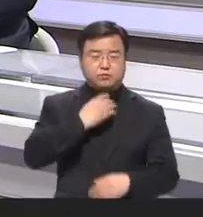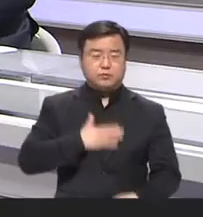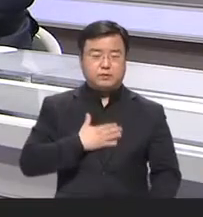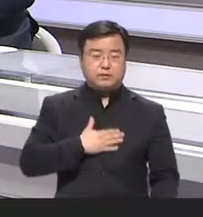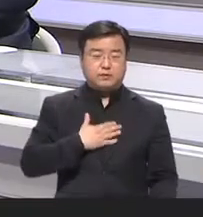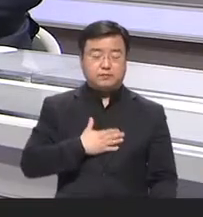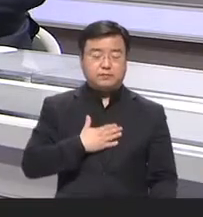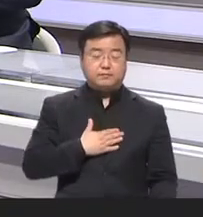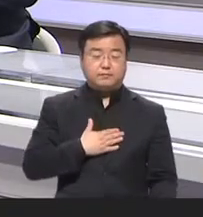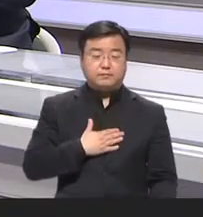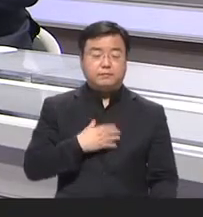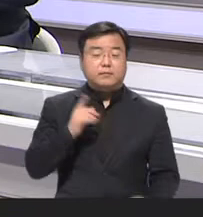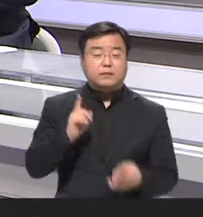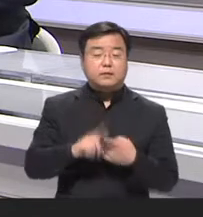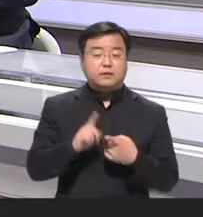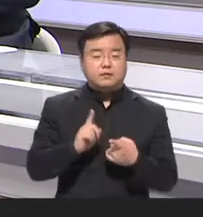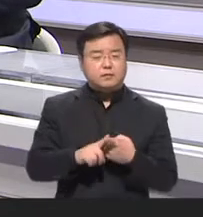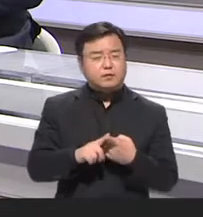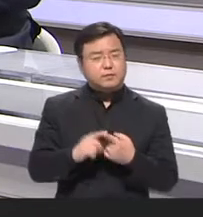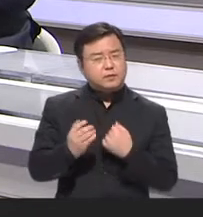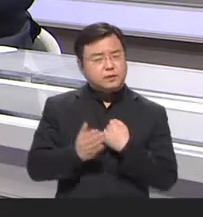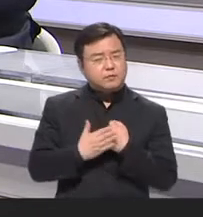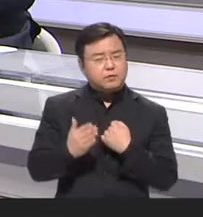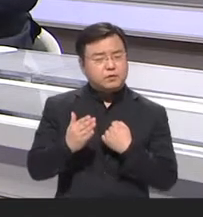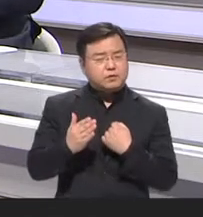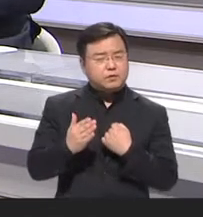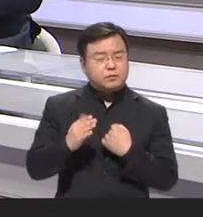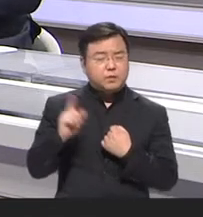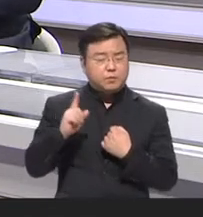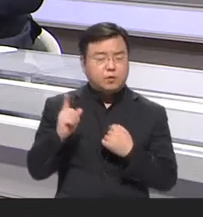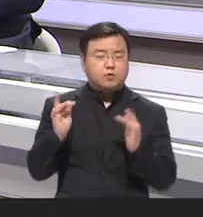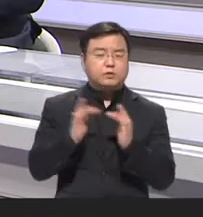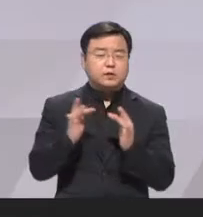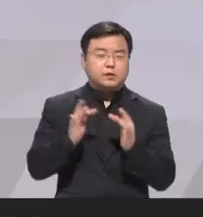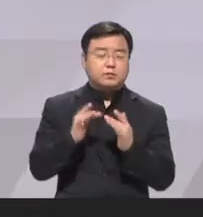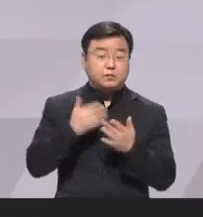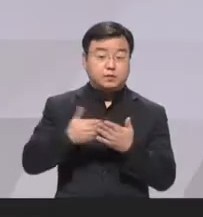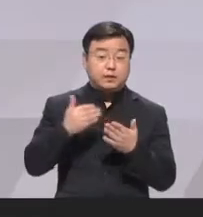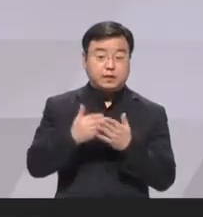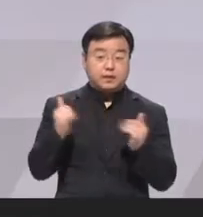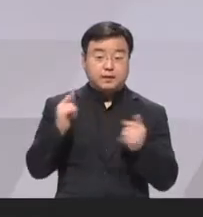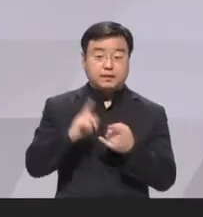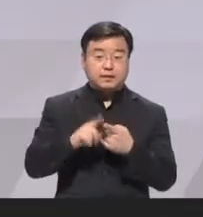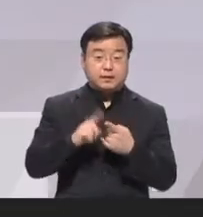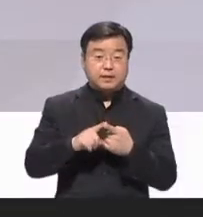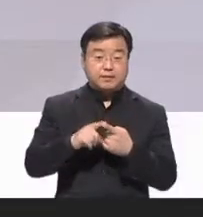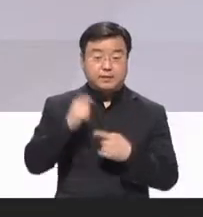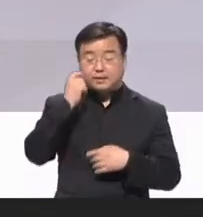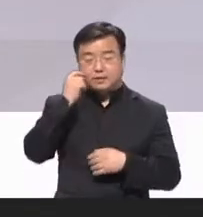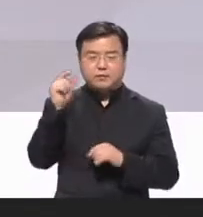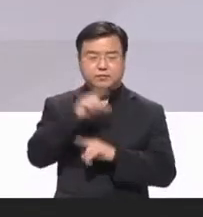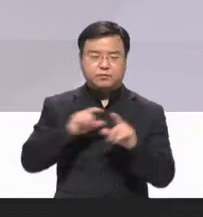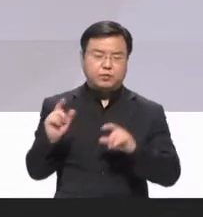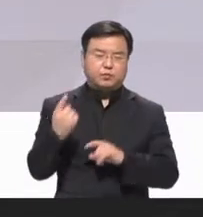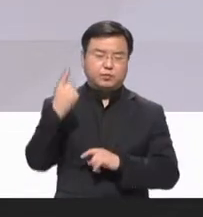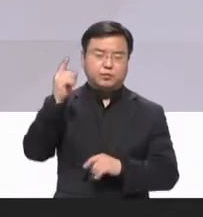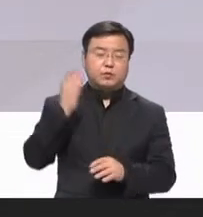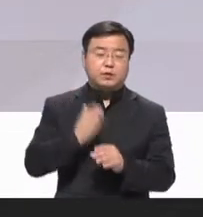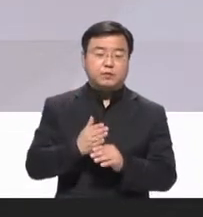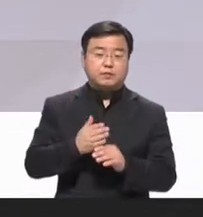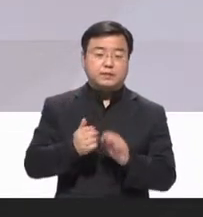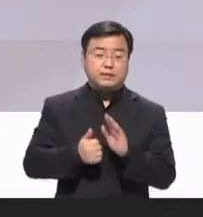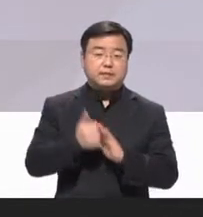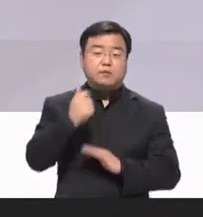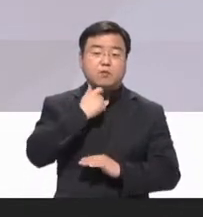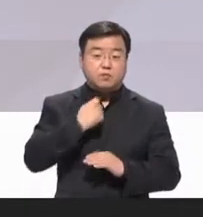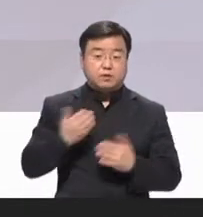어 이에 따라 설까 덕분에 계획 툰 작가에 대한 인기도 굉장히 많이 치솟고 있습니다 네모 희망 직업